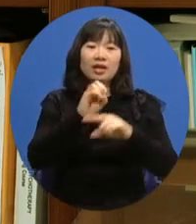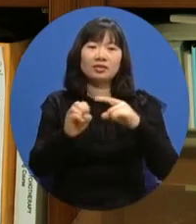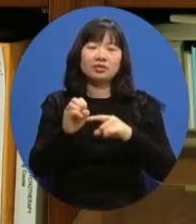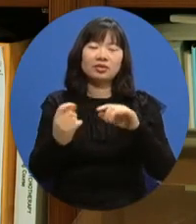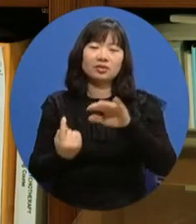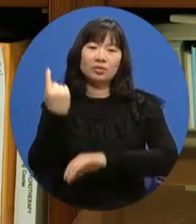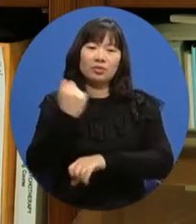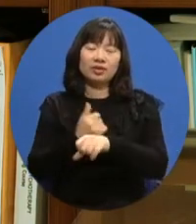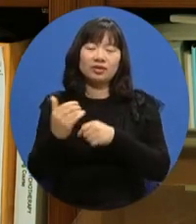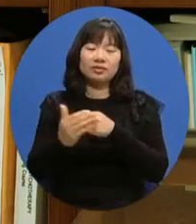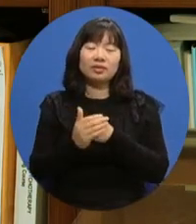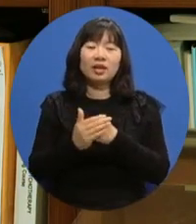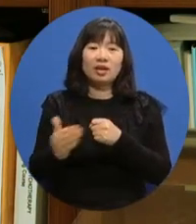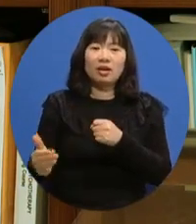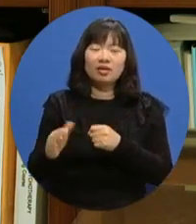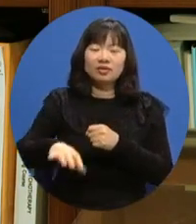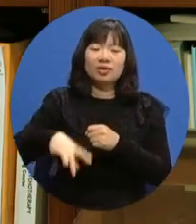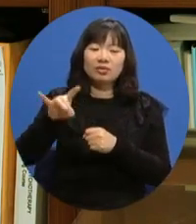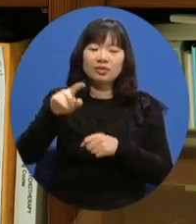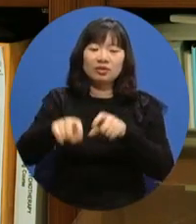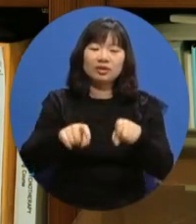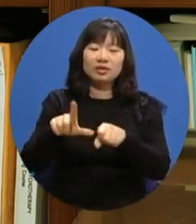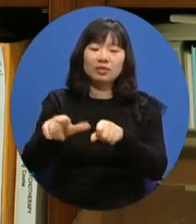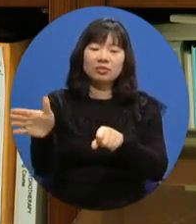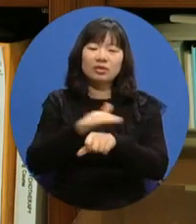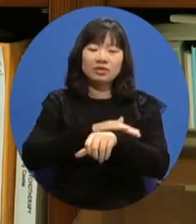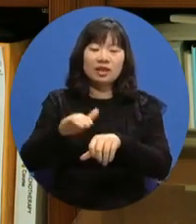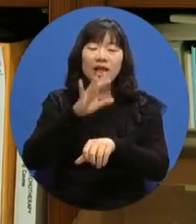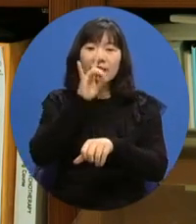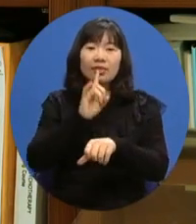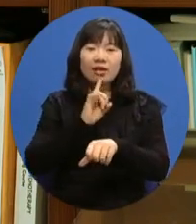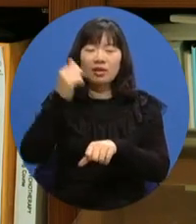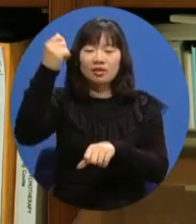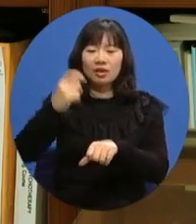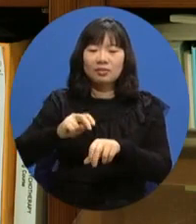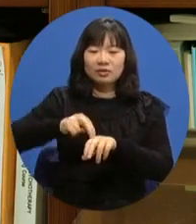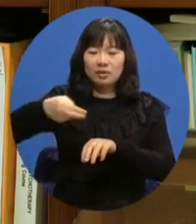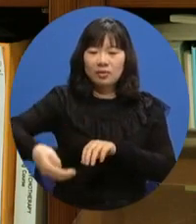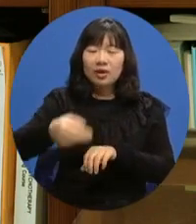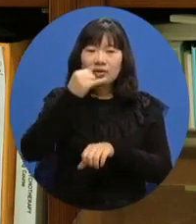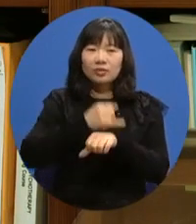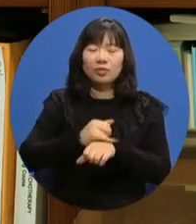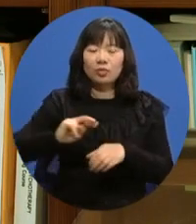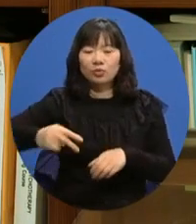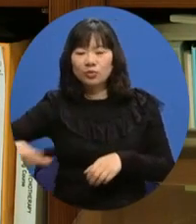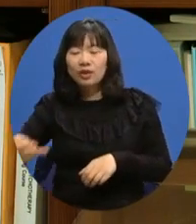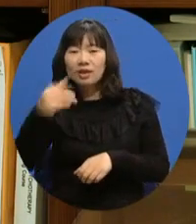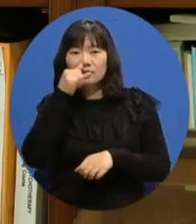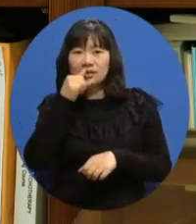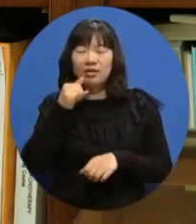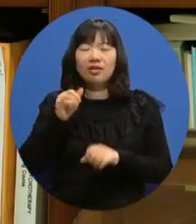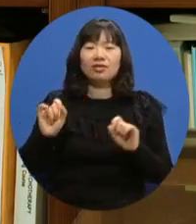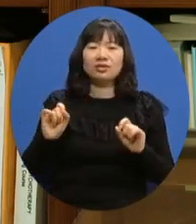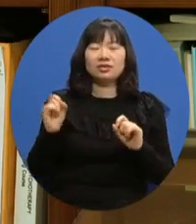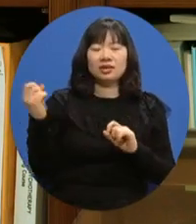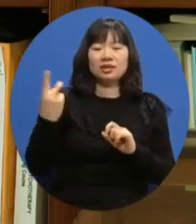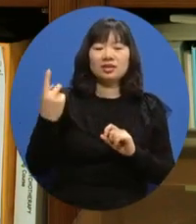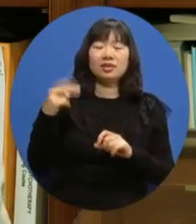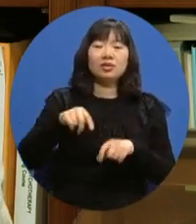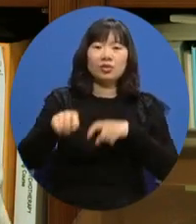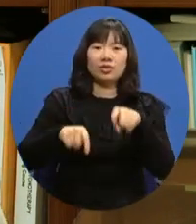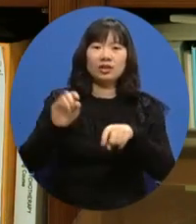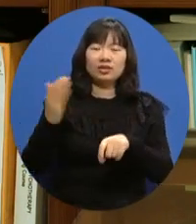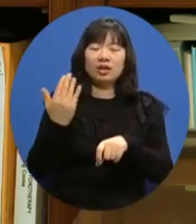높아요. 그래서 처음 걷기 시작할 때 처음부터 잘 걷지는 않잖아요. 여러 번 넘어지고 뭐 구르기도 하고 이러면서 이제 다시 걷게 되고